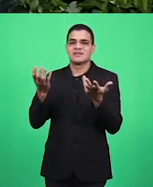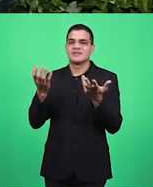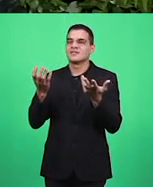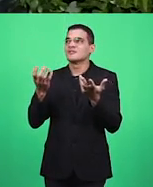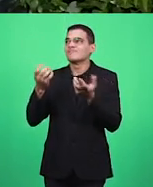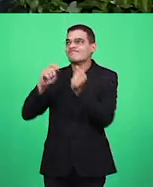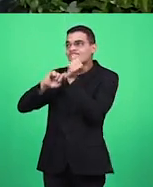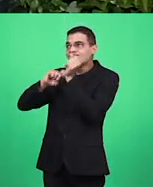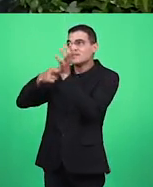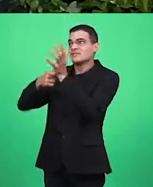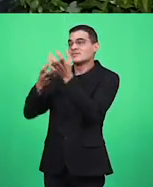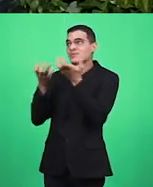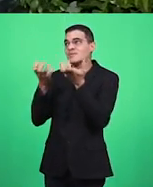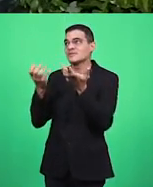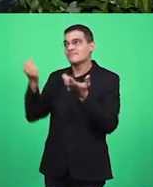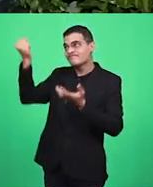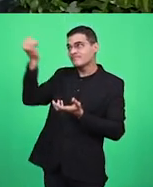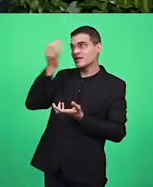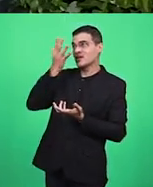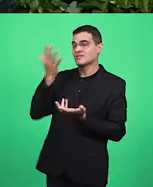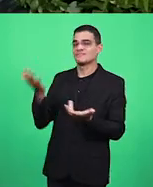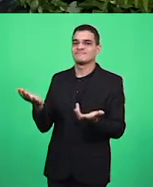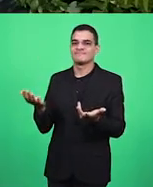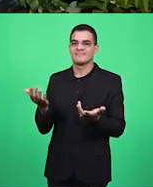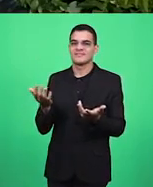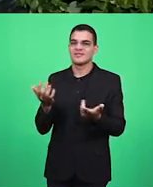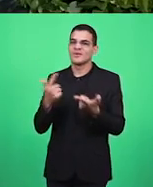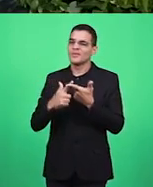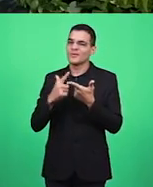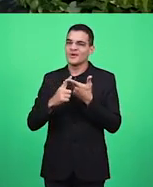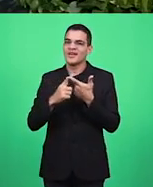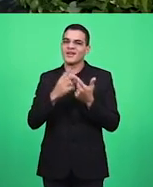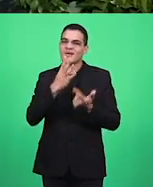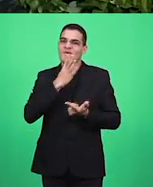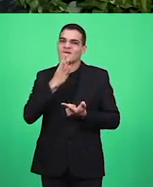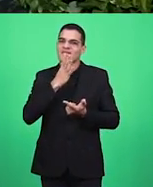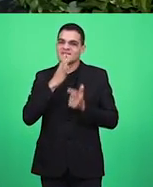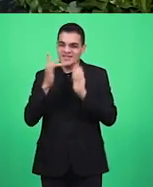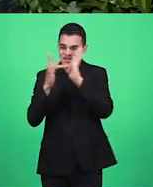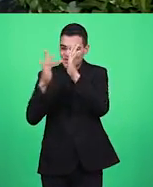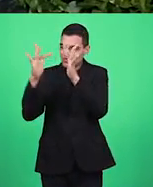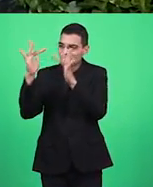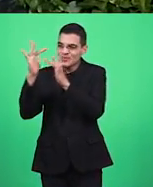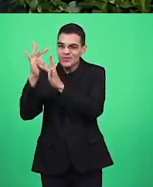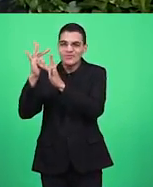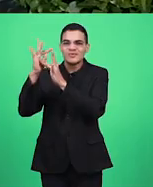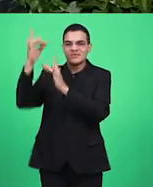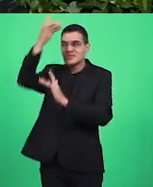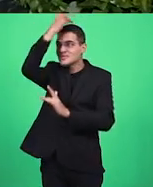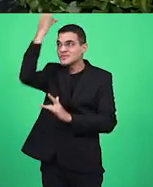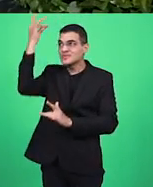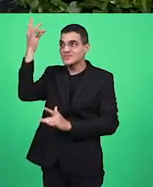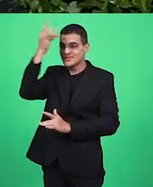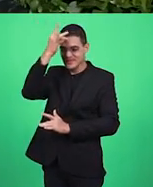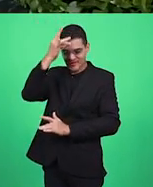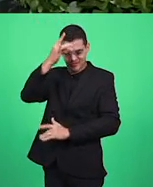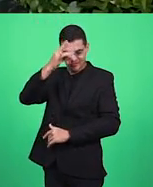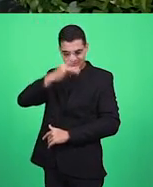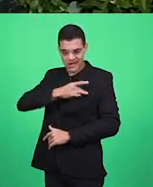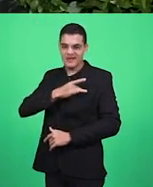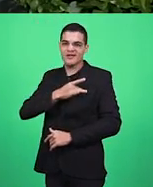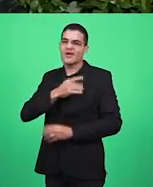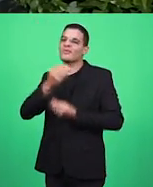Господь. Мне нужно познать Тебя лучше. И познание Господа Иисуса, Его проекта спасения,